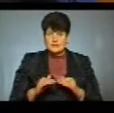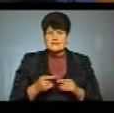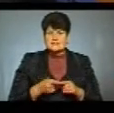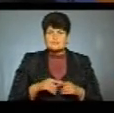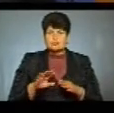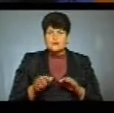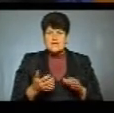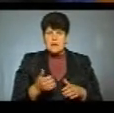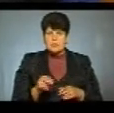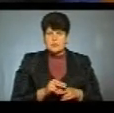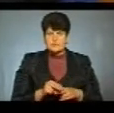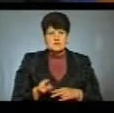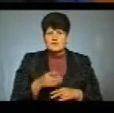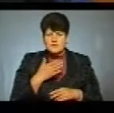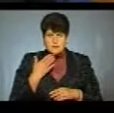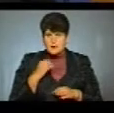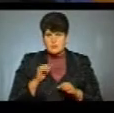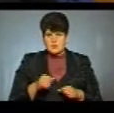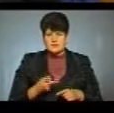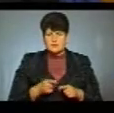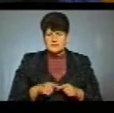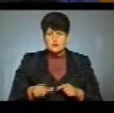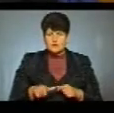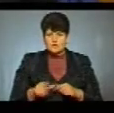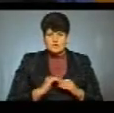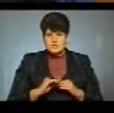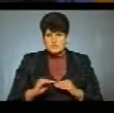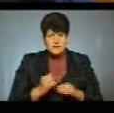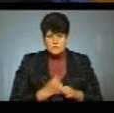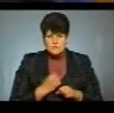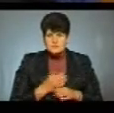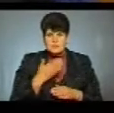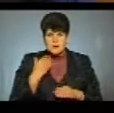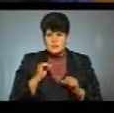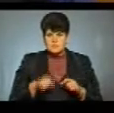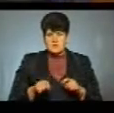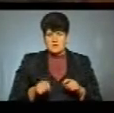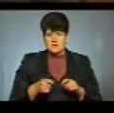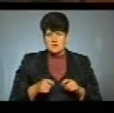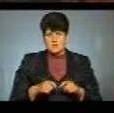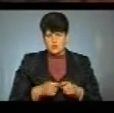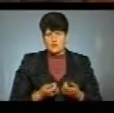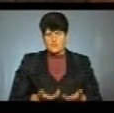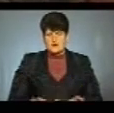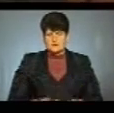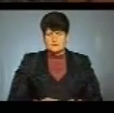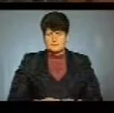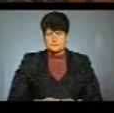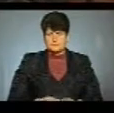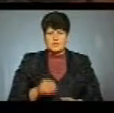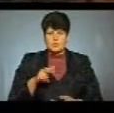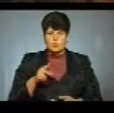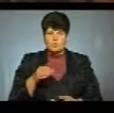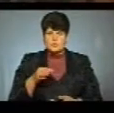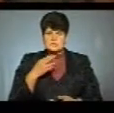ремонт. Він не мав права, він цієї доріжки він не стелив, розумієш, він не має права її руйнувати і потім латати яму. Любов Горда повідомила,